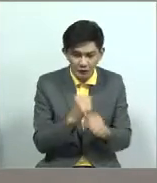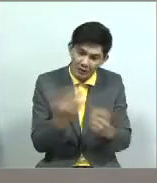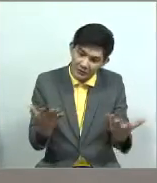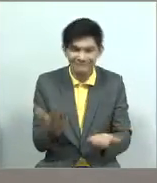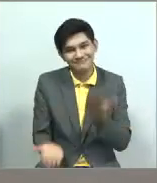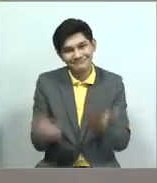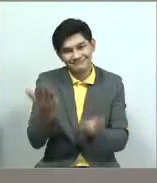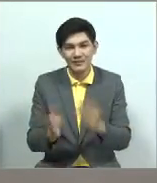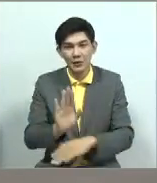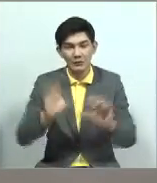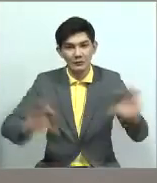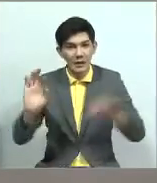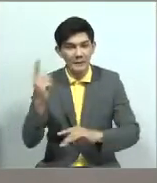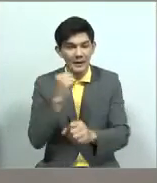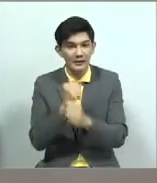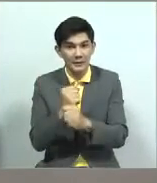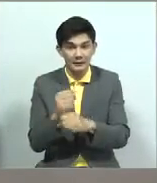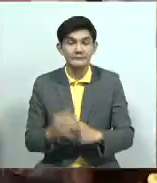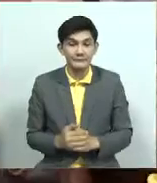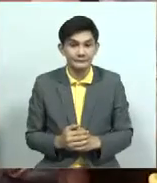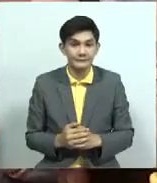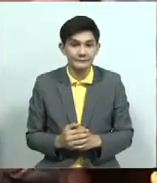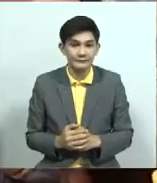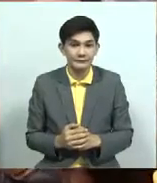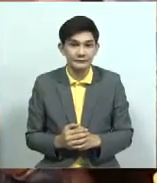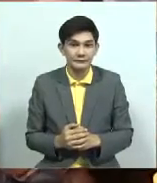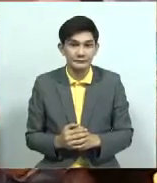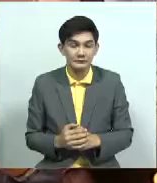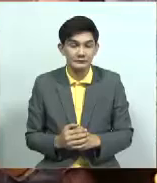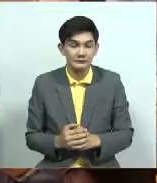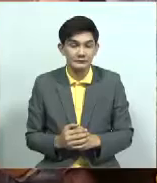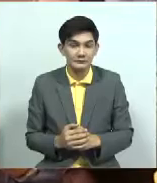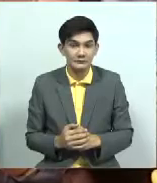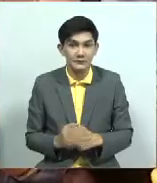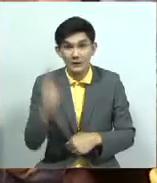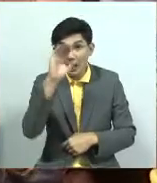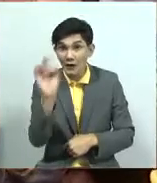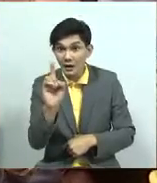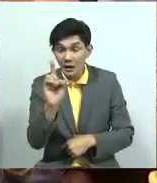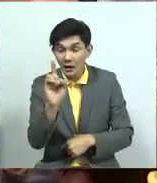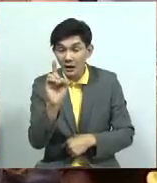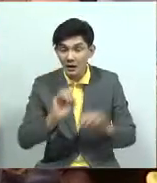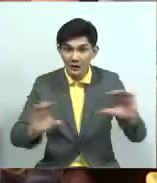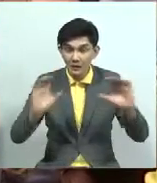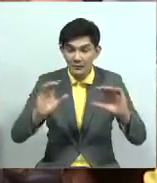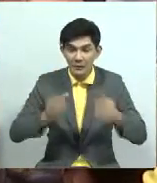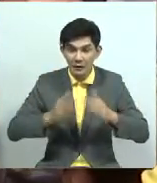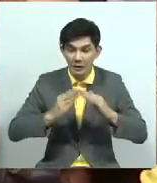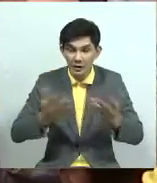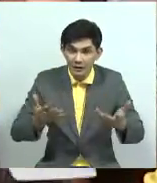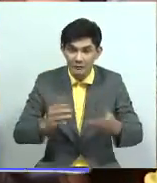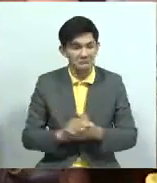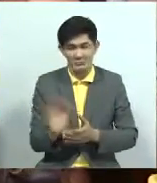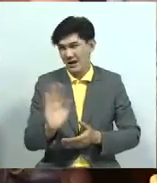วแต่นะรัฐบาลใหม่ก็เข้ามาแล้วกัน เข้าไปไหนหา ที่ไหนจะตั้งรัฐบาลกับท่านอะไรเงี้ยครับ โอ้ย